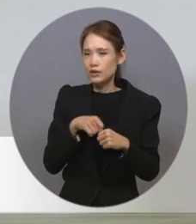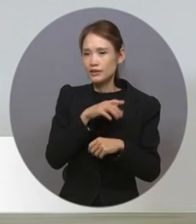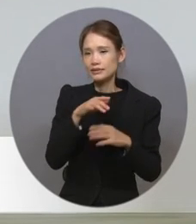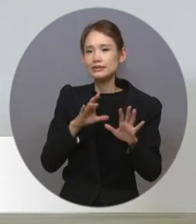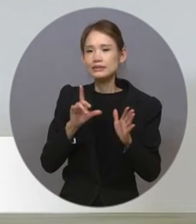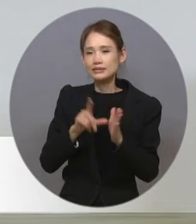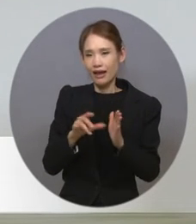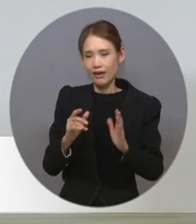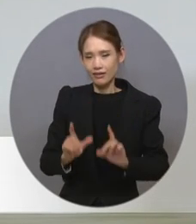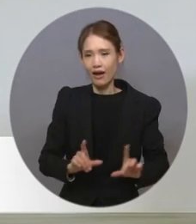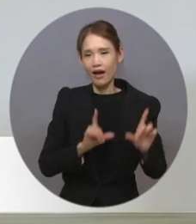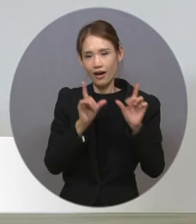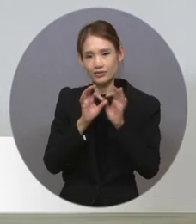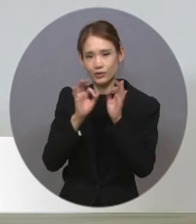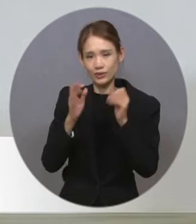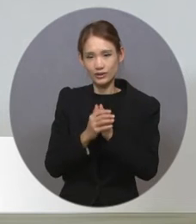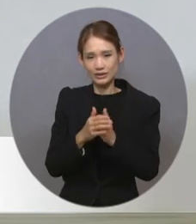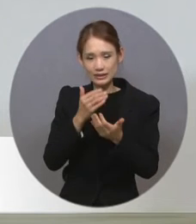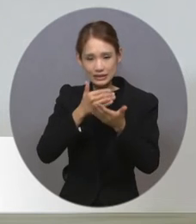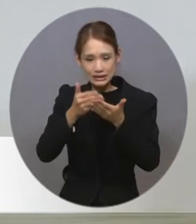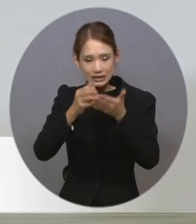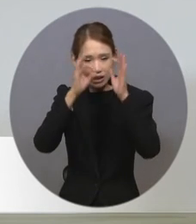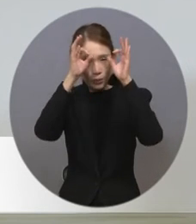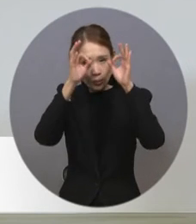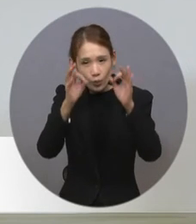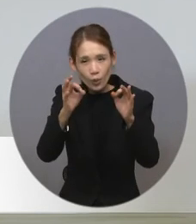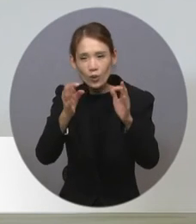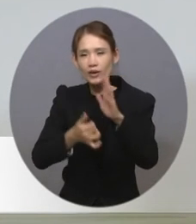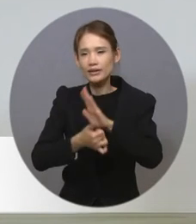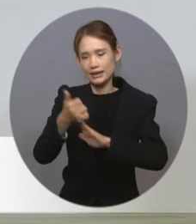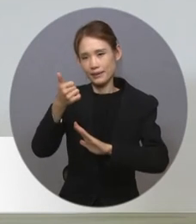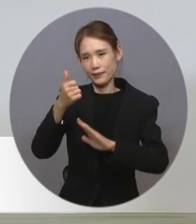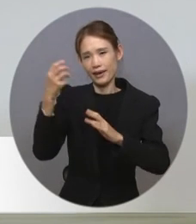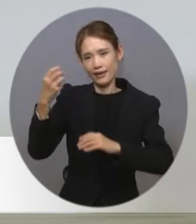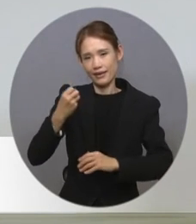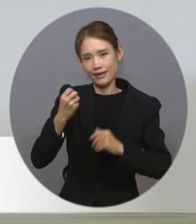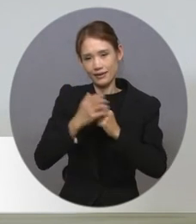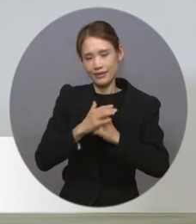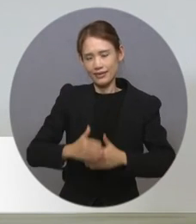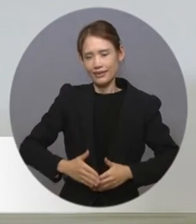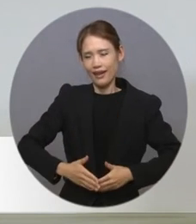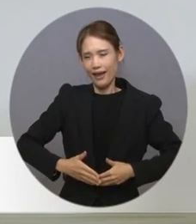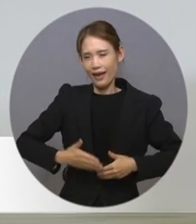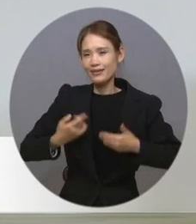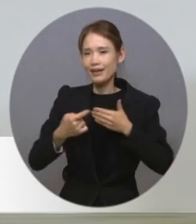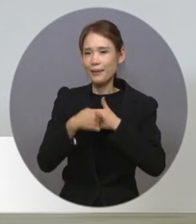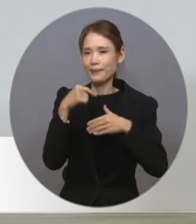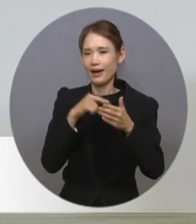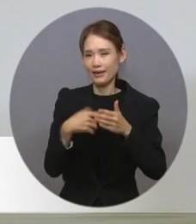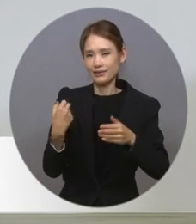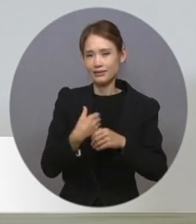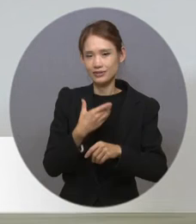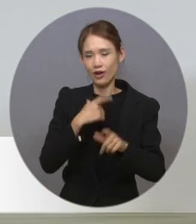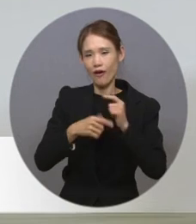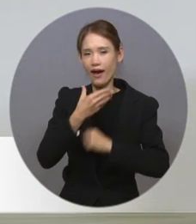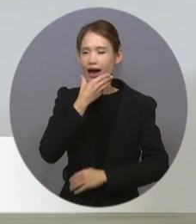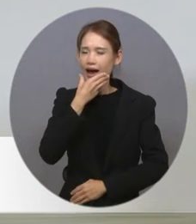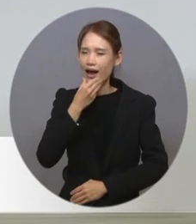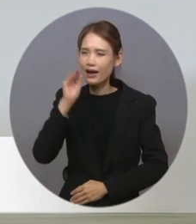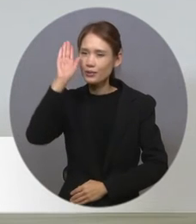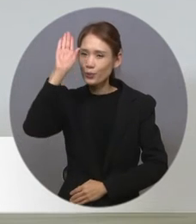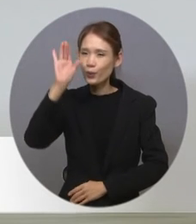그림을 통해서 희망을 가지고, 그리고 포근한 마음으로 좀 행복하게